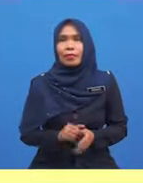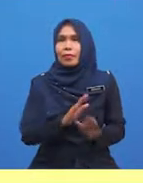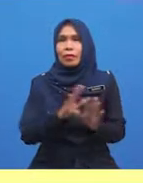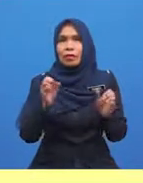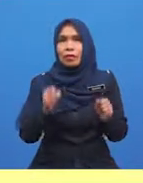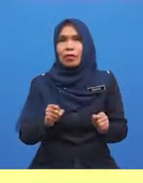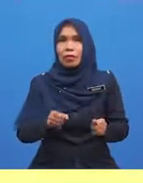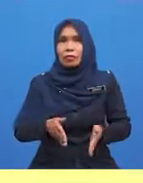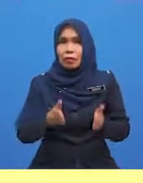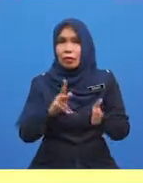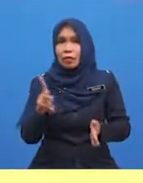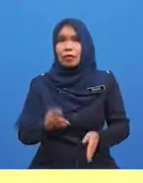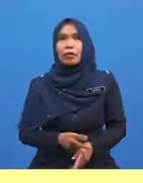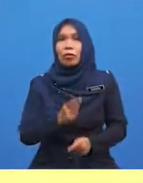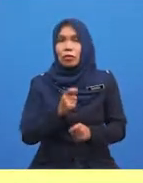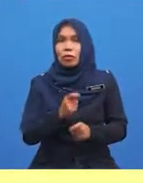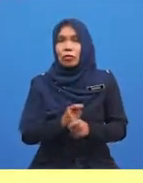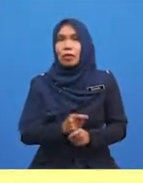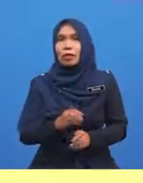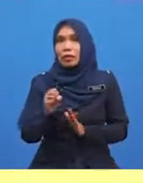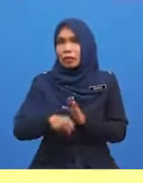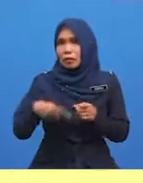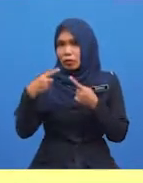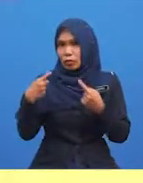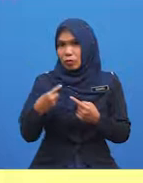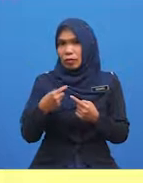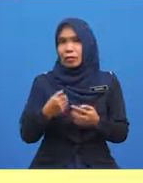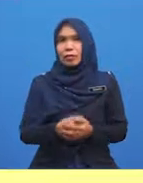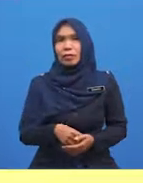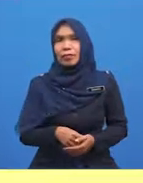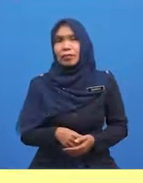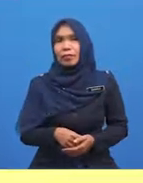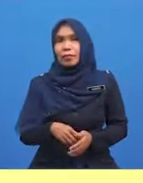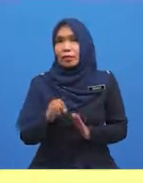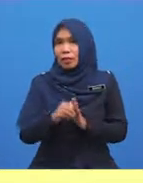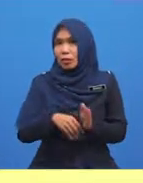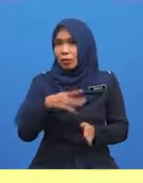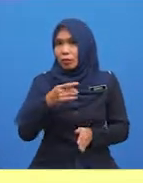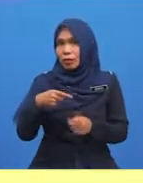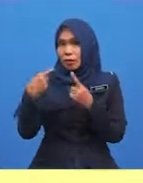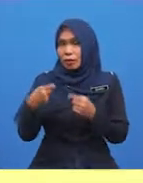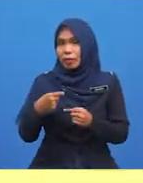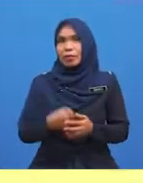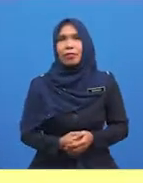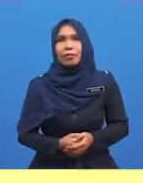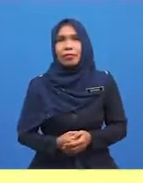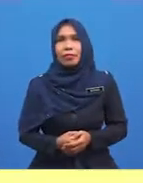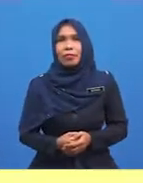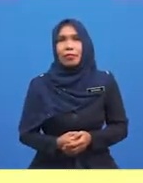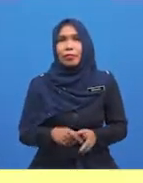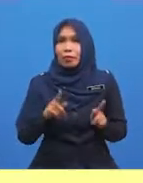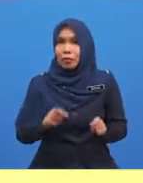hati. Sebaliknya, bertindak mengikut nasihat Perdana Menteri.